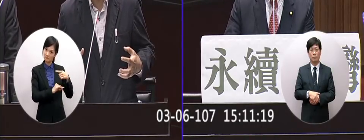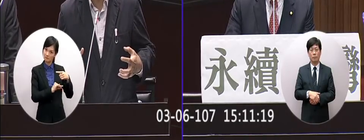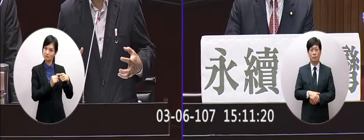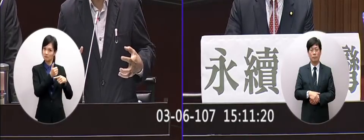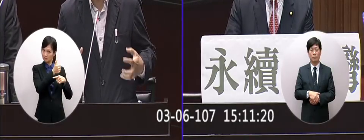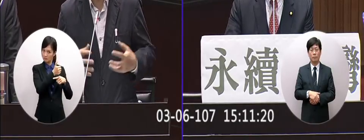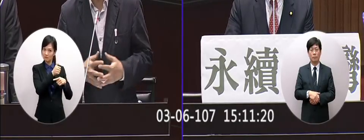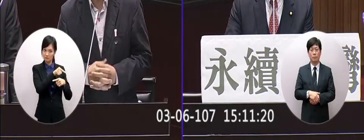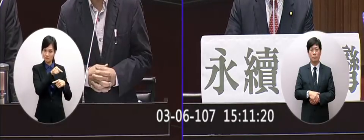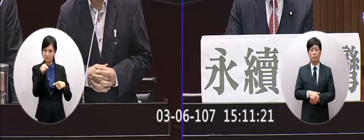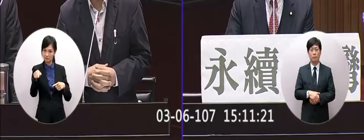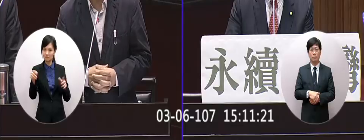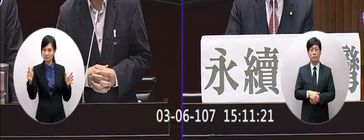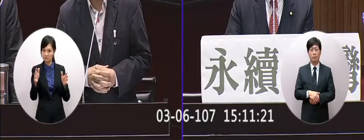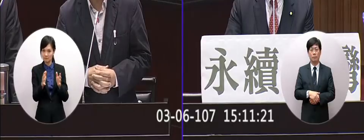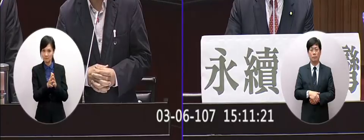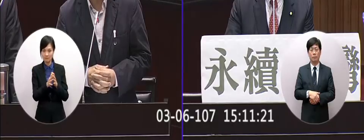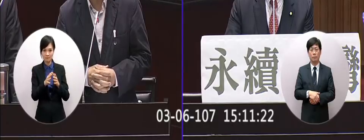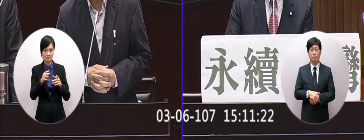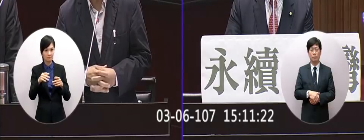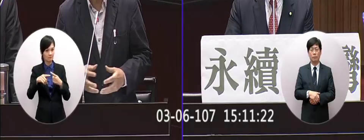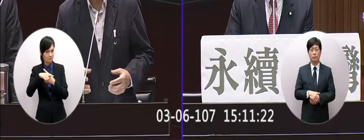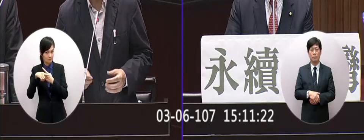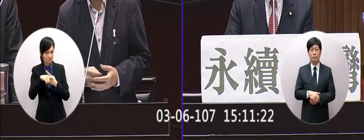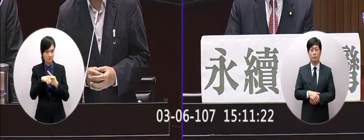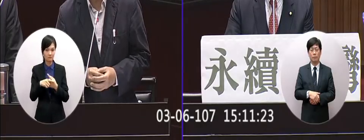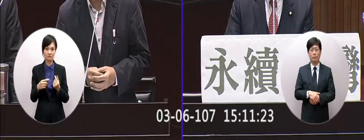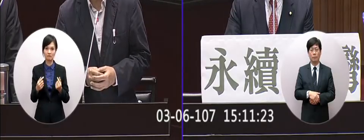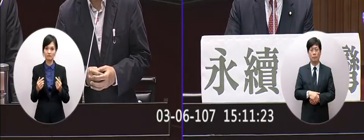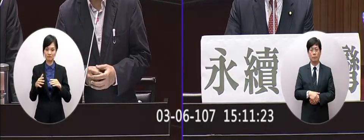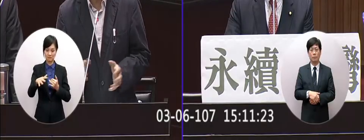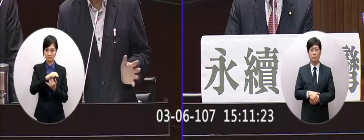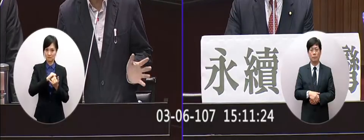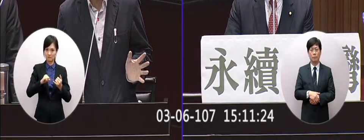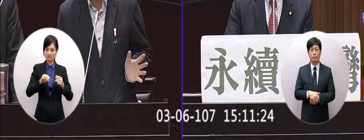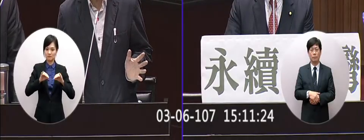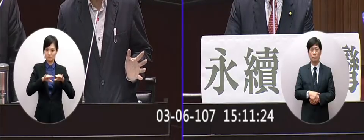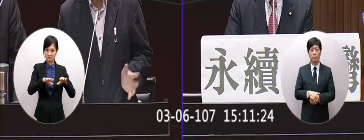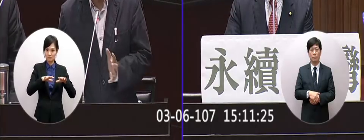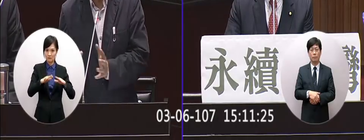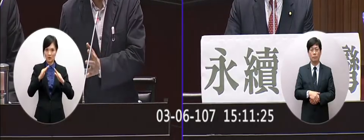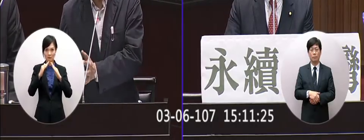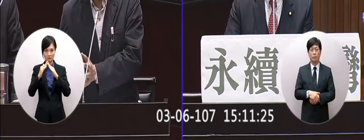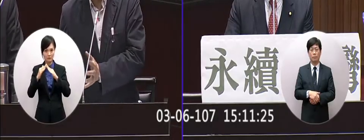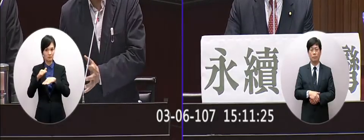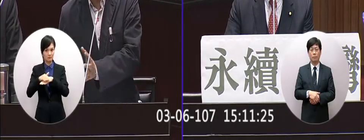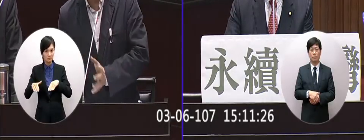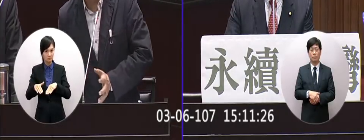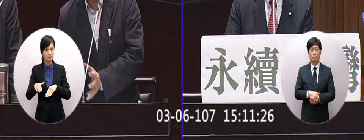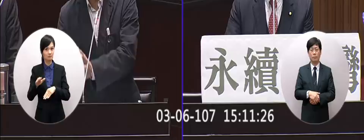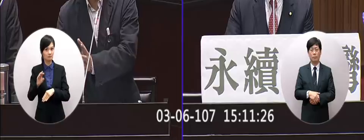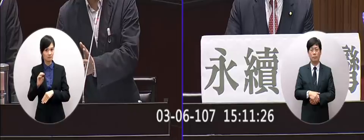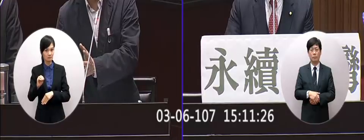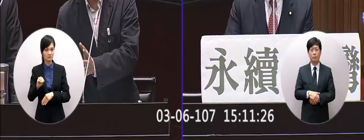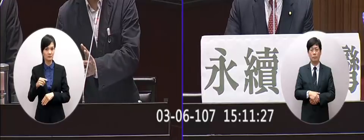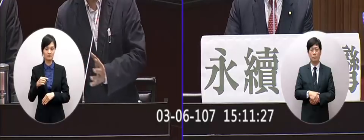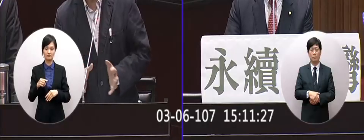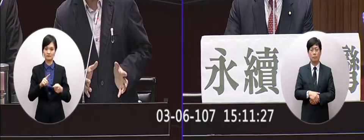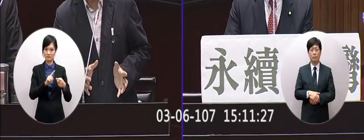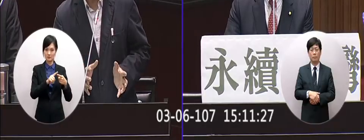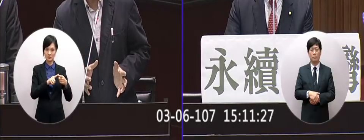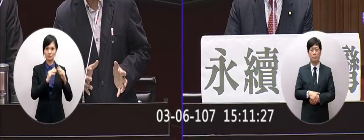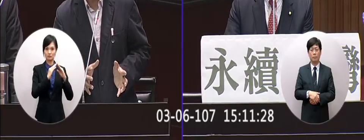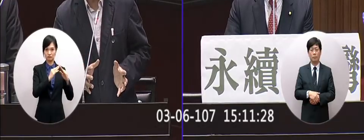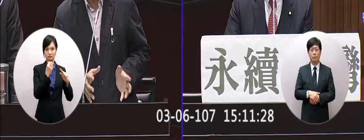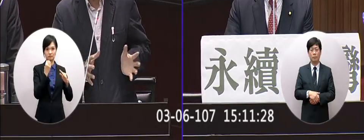一起看，那整个面对台湾的地震房屋的安全，我们认为说一方面是都更现在努力的在推，